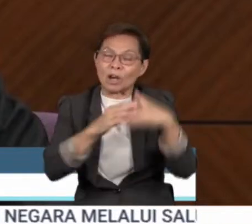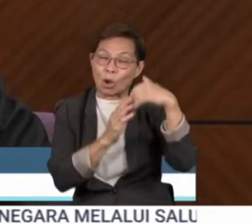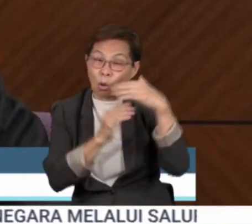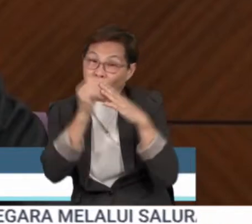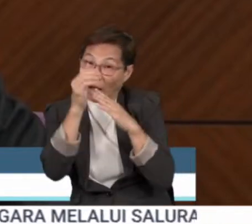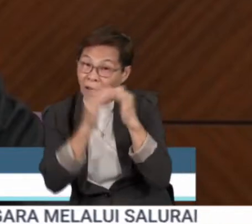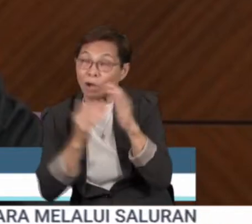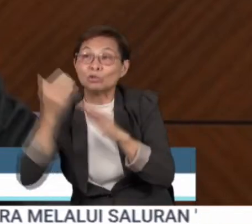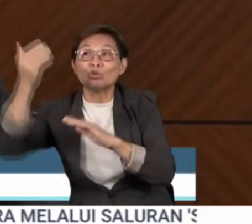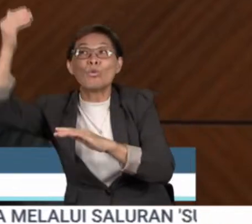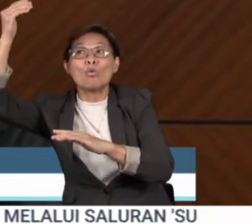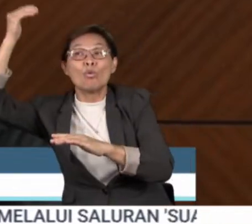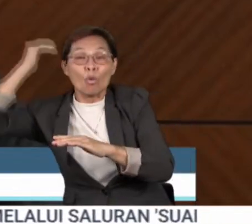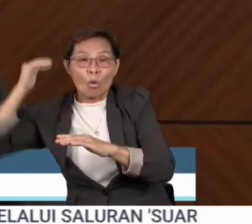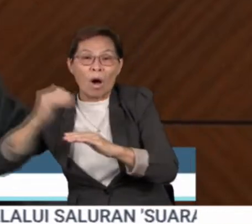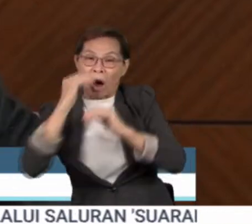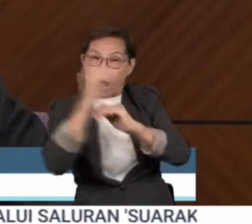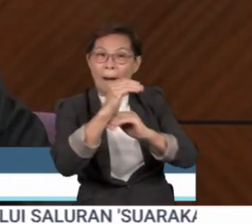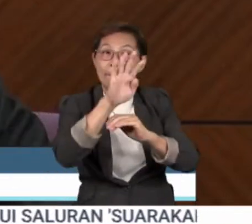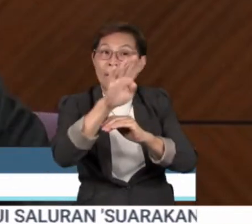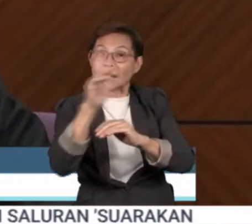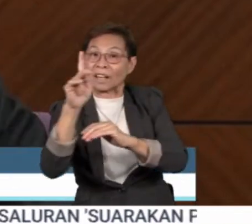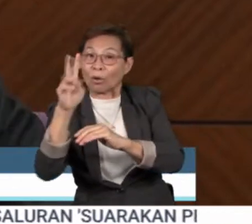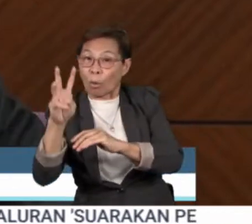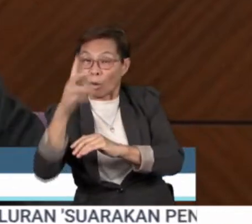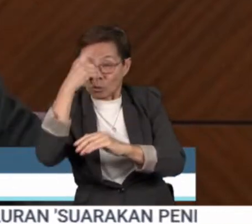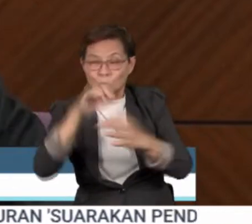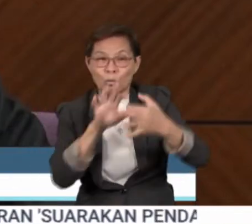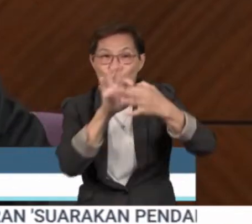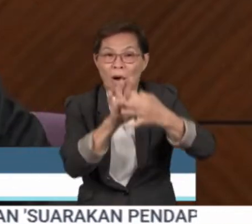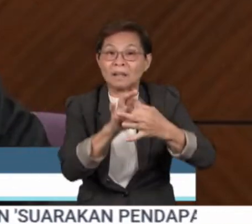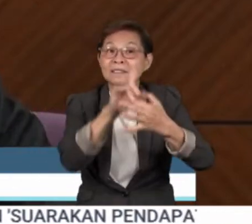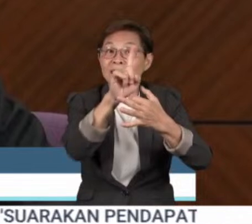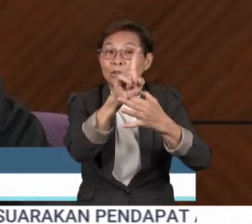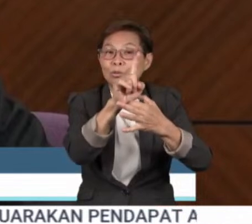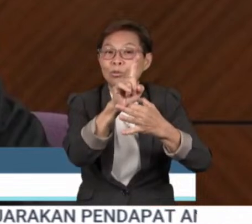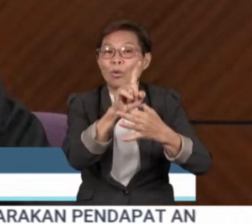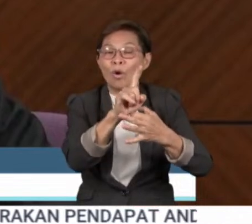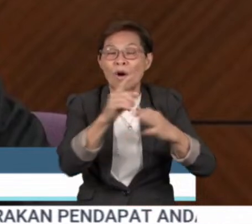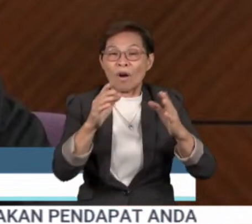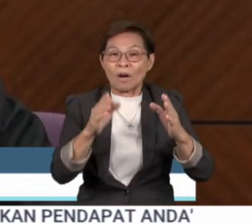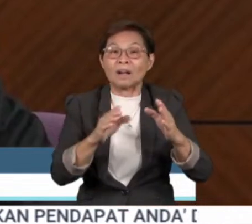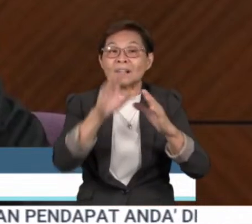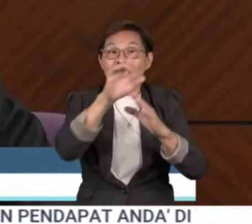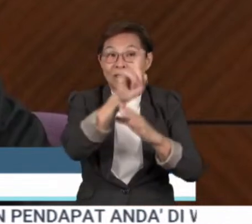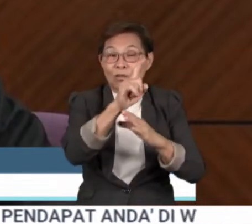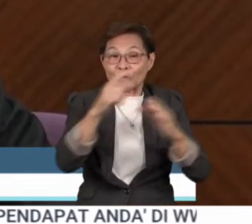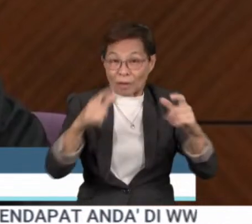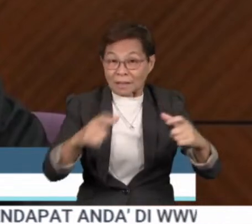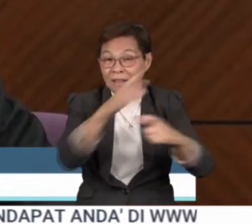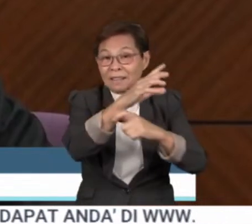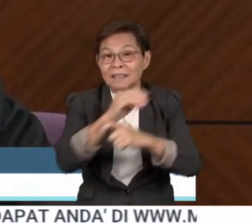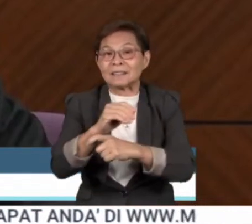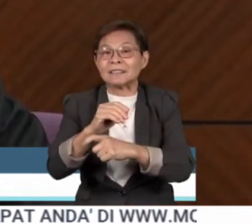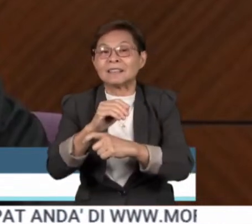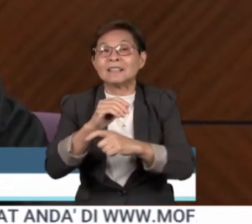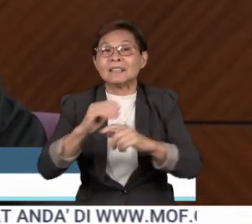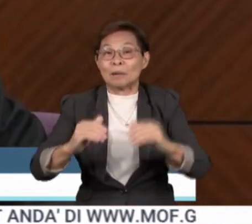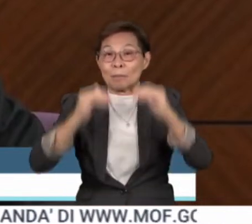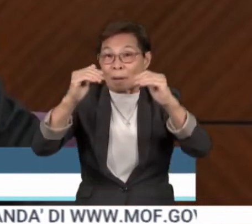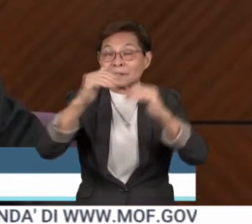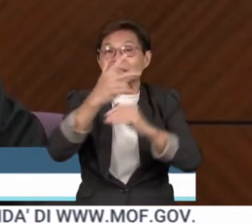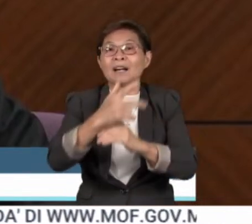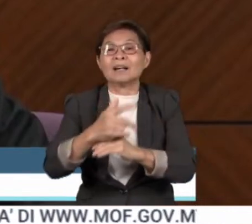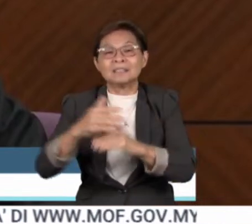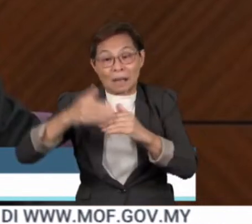dahulu ada had 4 kilowatt untuk pemasangan satu fasa dan 10 kilowatt untuk pemasangan tiga fasa.